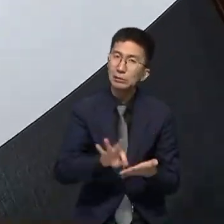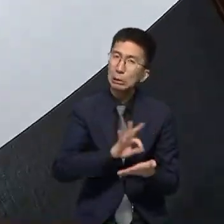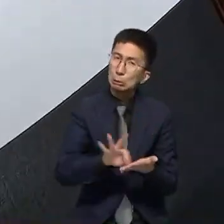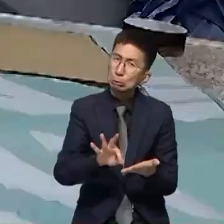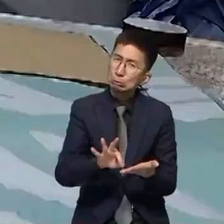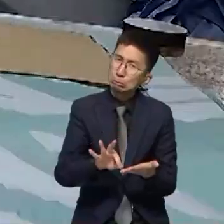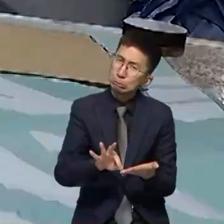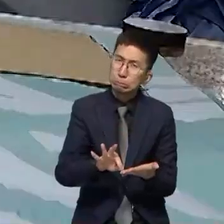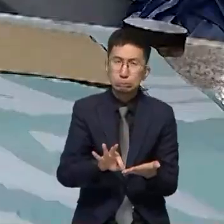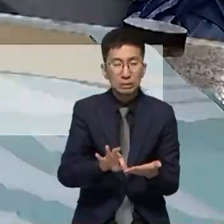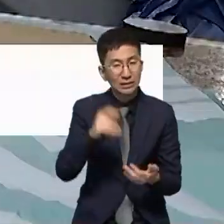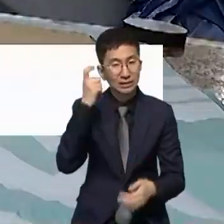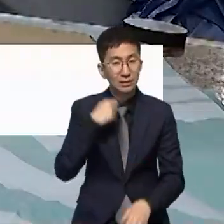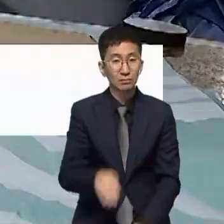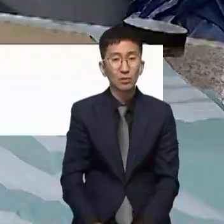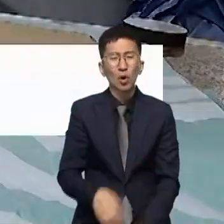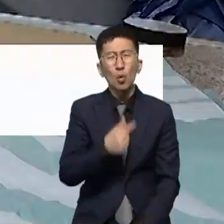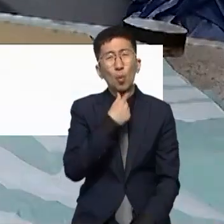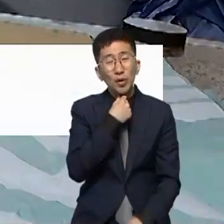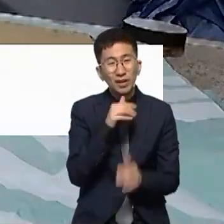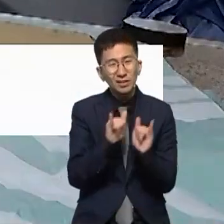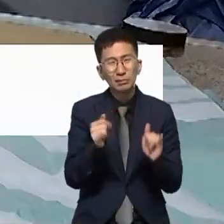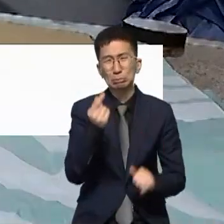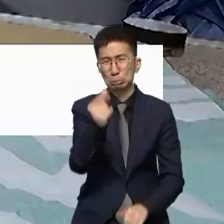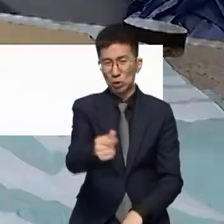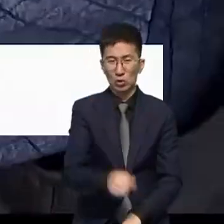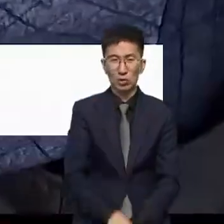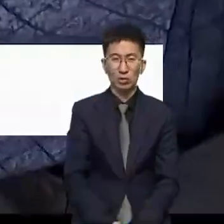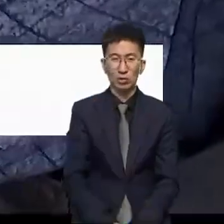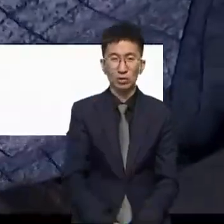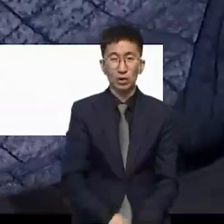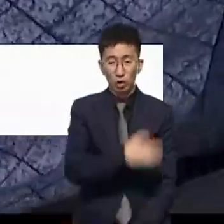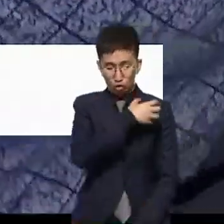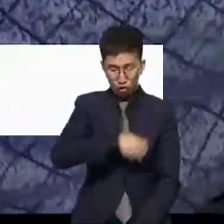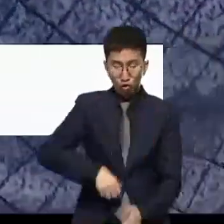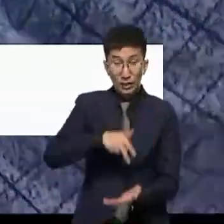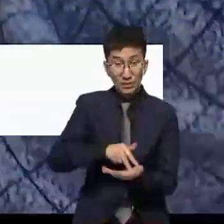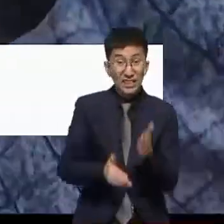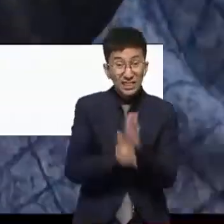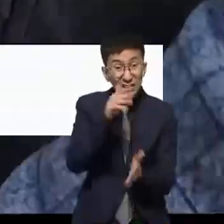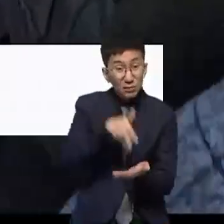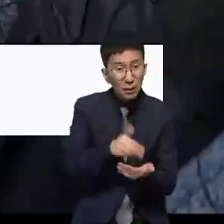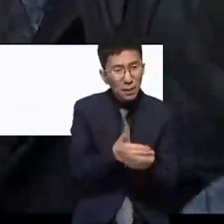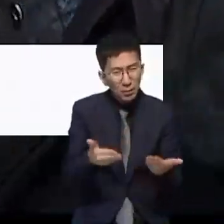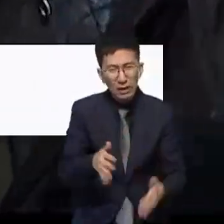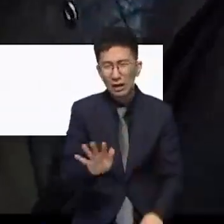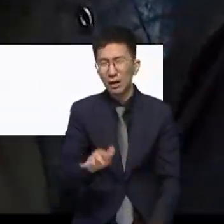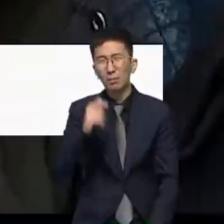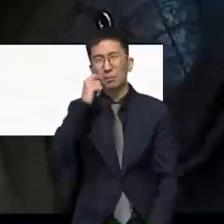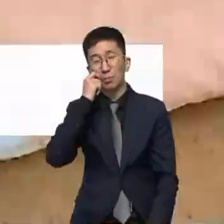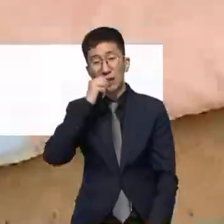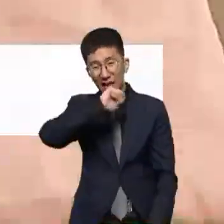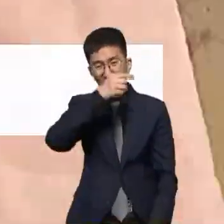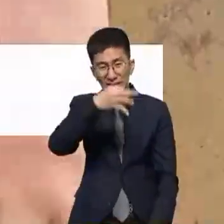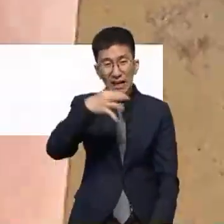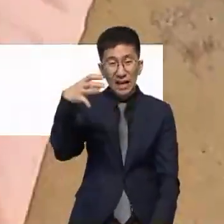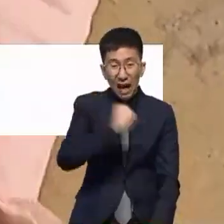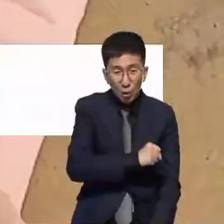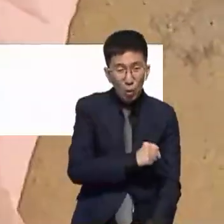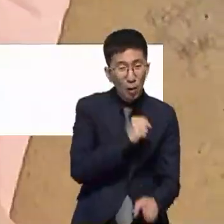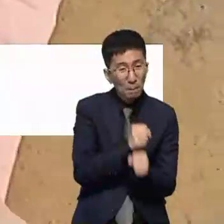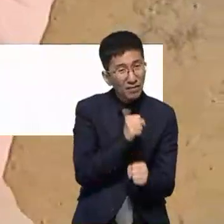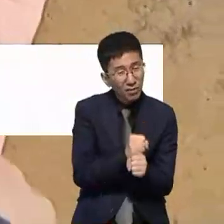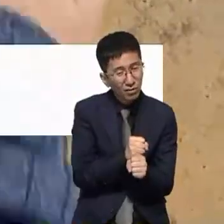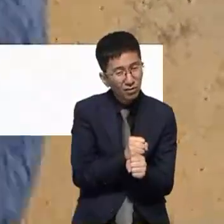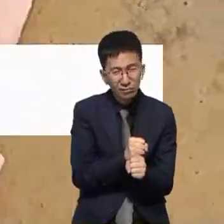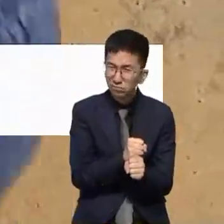겁니다. 이를 원하는 시민들이 많지 않기 때문에 지자체에서는 배포의 어려움도 느끼고 예산을 들여서 굳이 만들